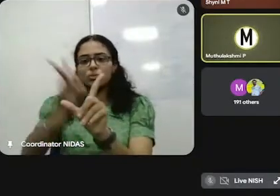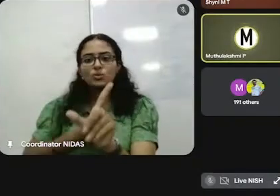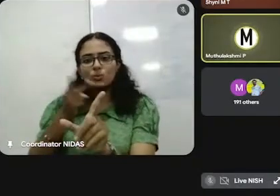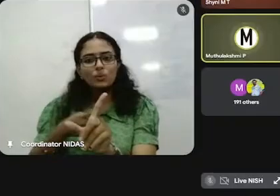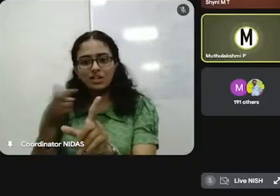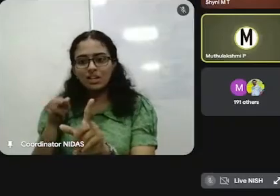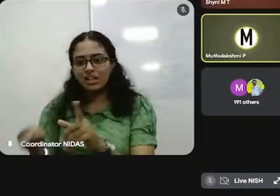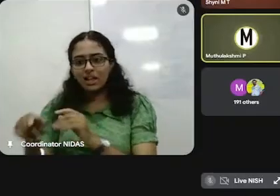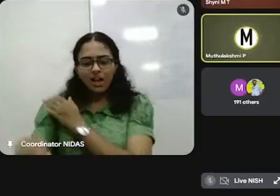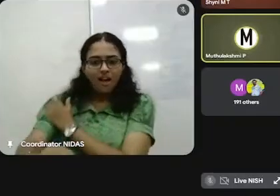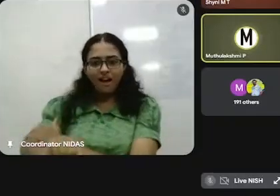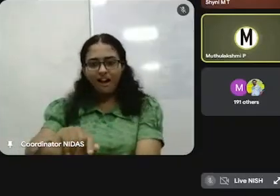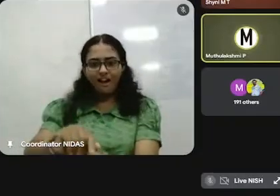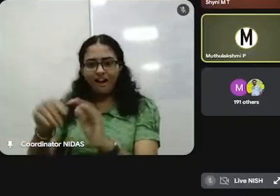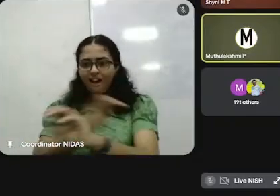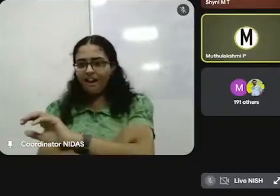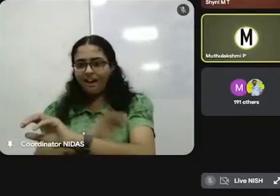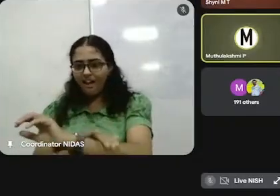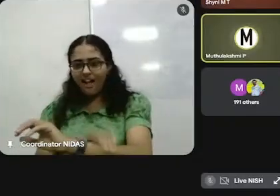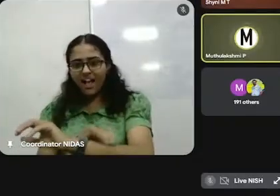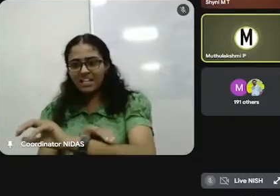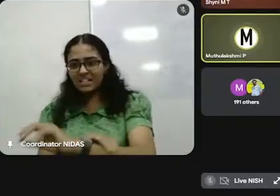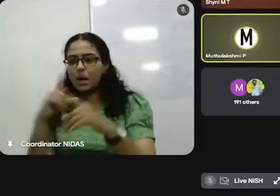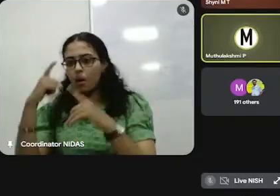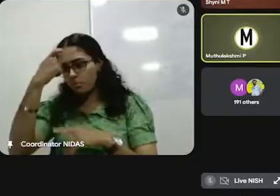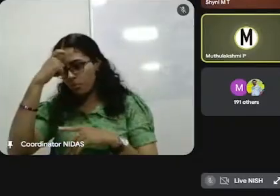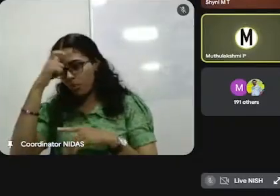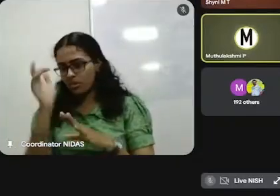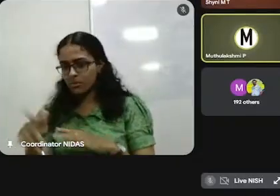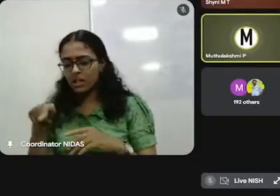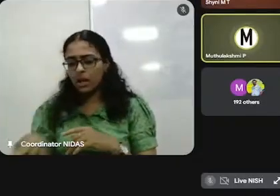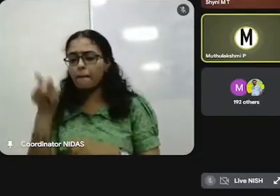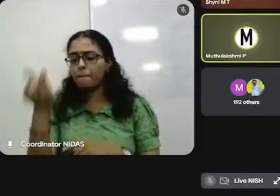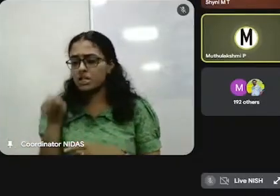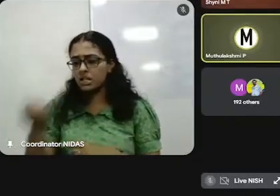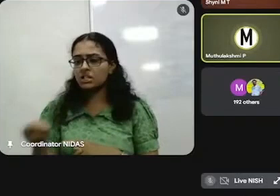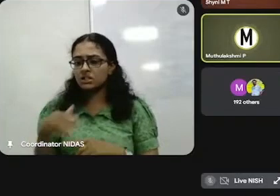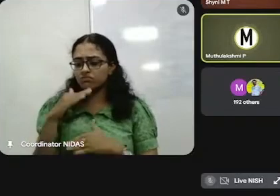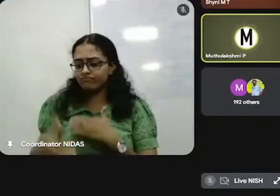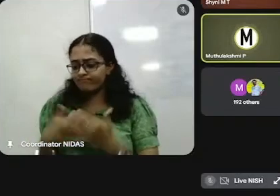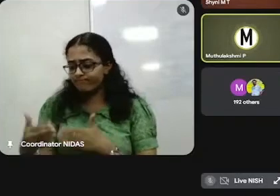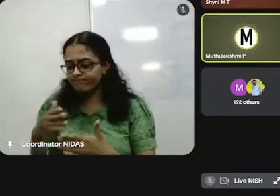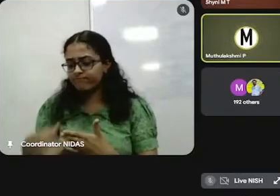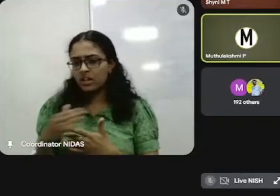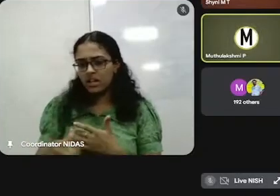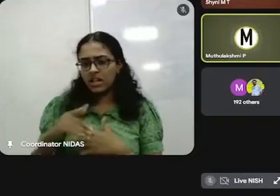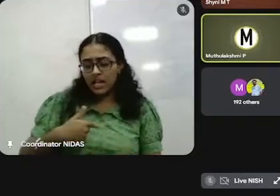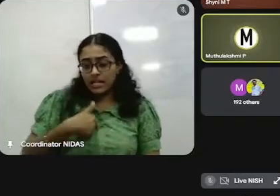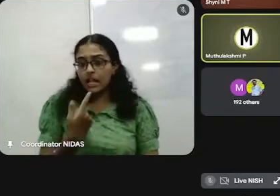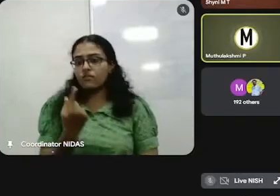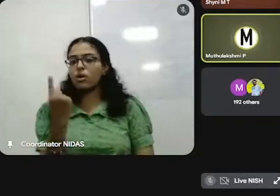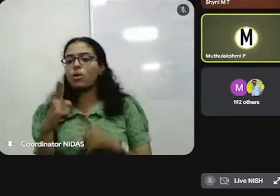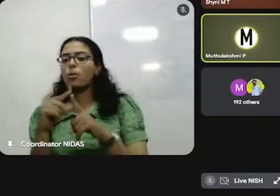hand functions vandatla affected nu paranje, but still the person was able to manage and independent. So